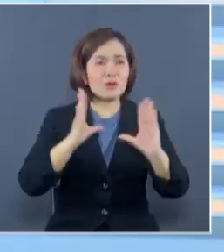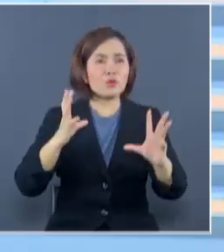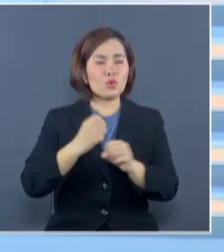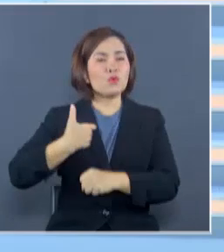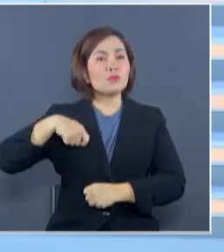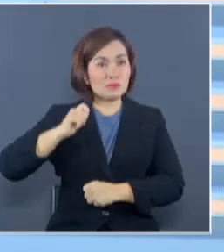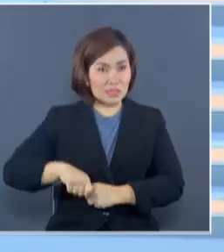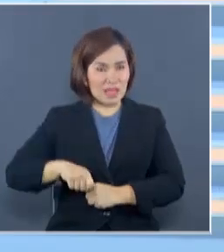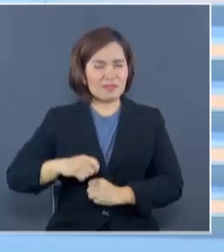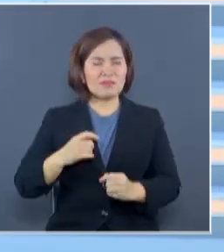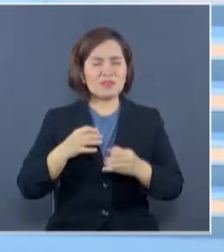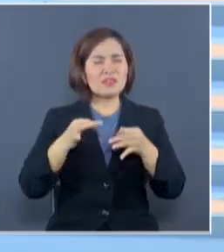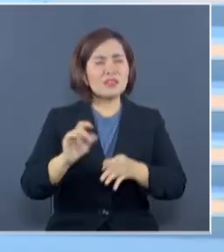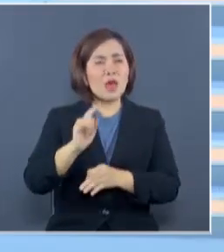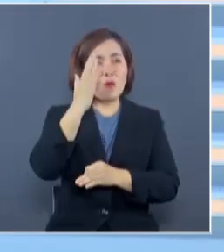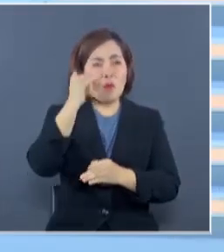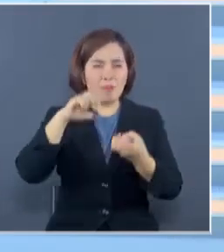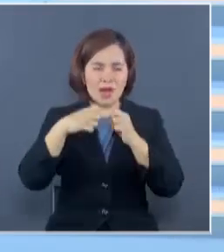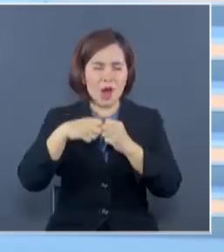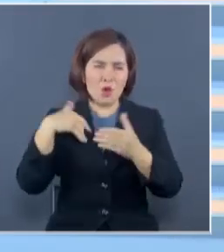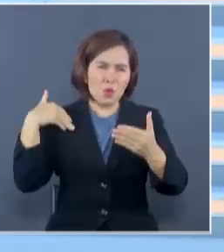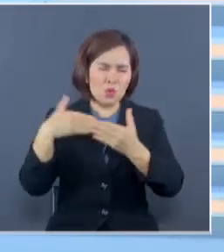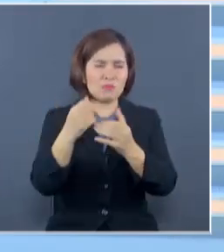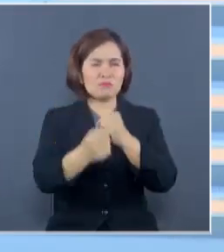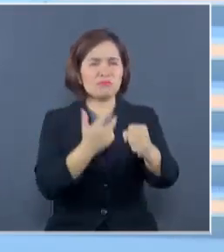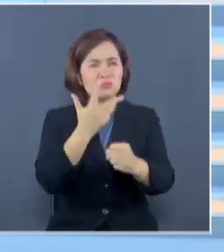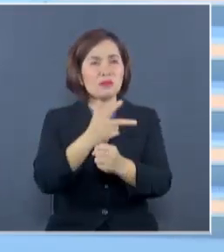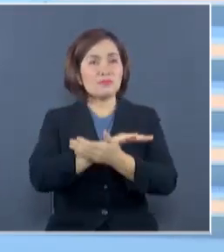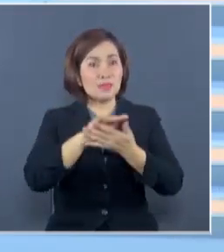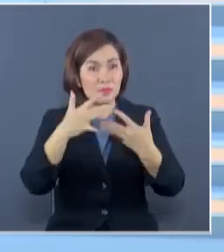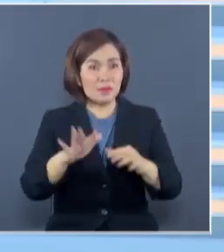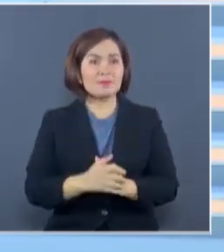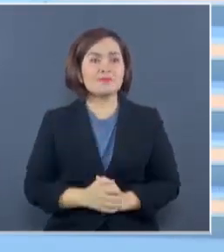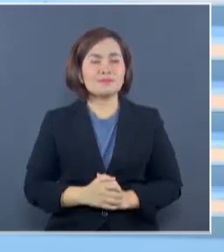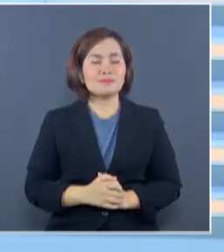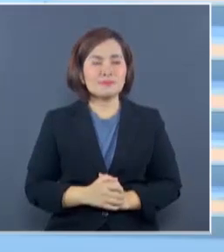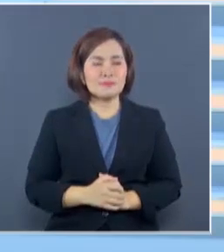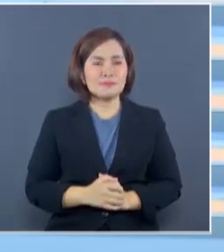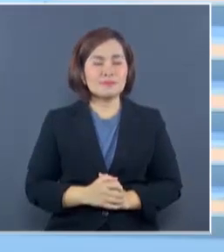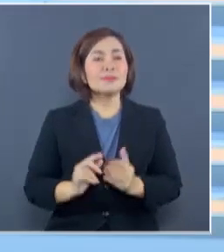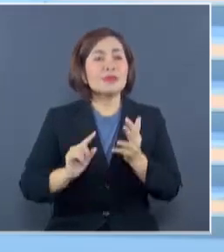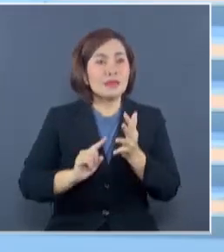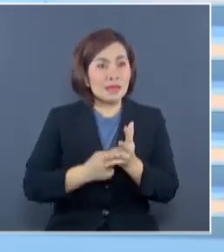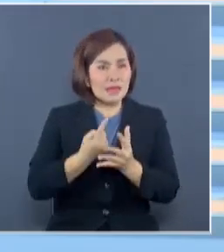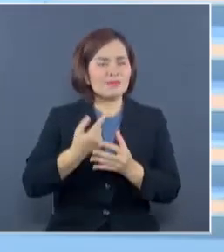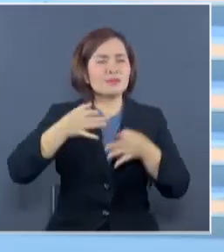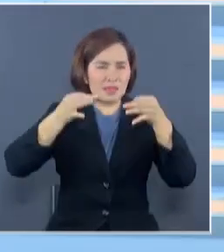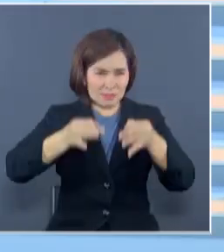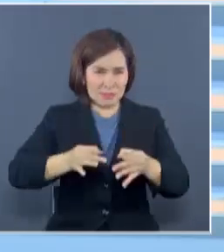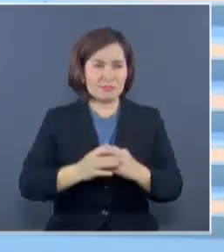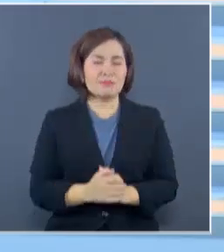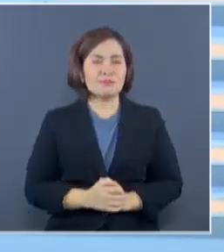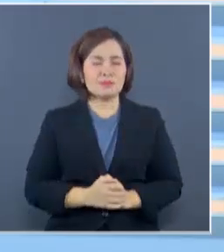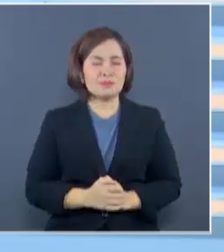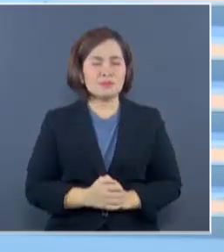อบ3ปีตั้งแต่เกิดเหตุคดีน้องชมพู่วันนี้ศาลน่าจะมีคำพิพากษาและนี่น่าจะเป็นจุดเริ่มต้นของคำพิพากษาของค